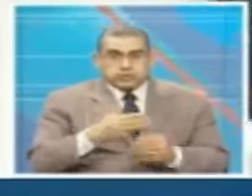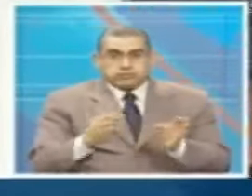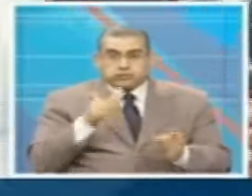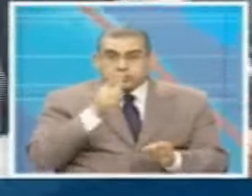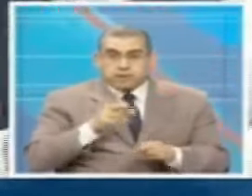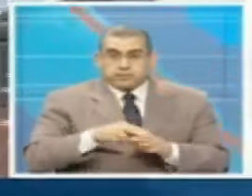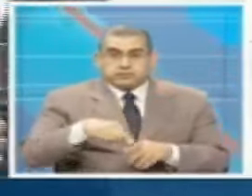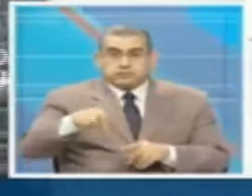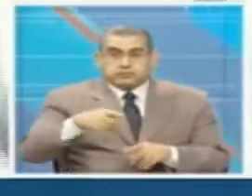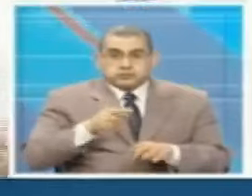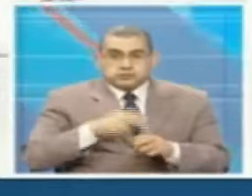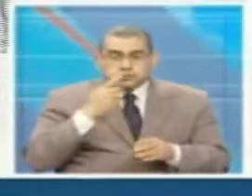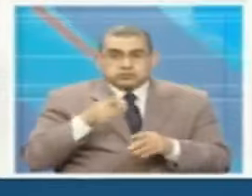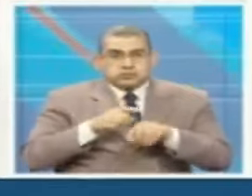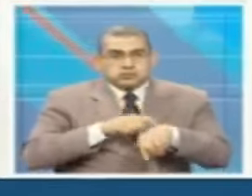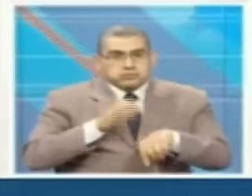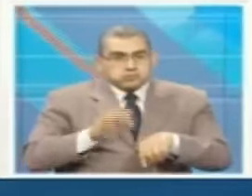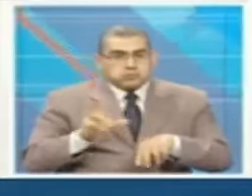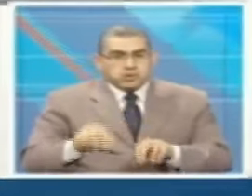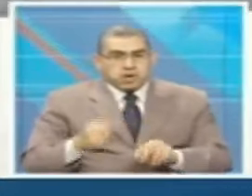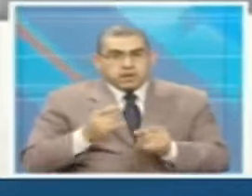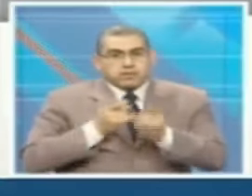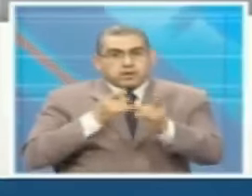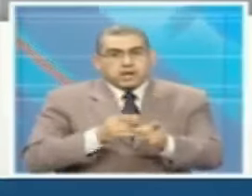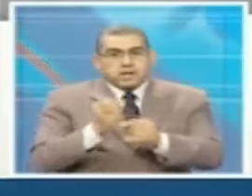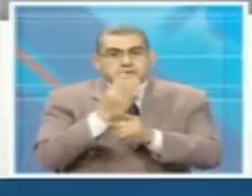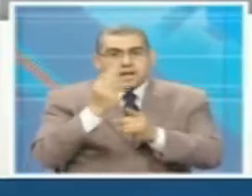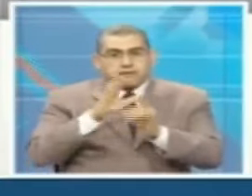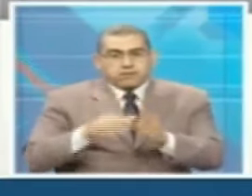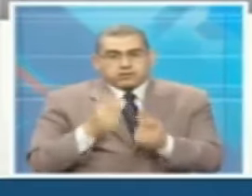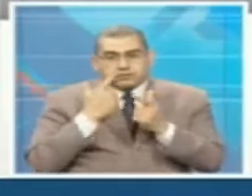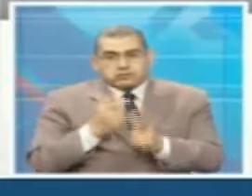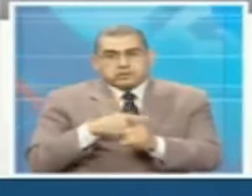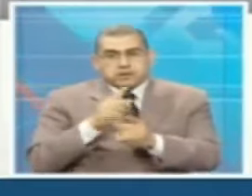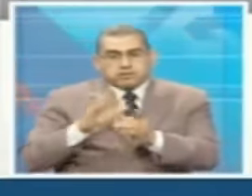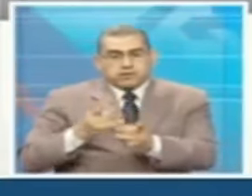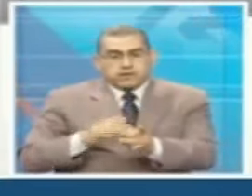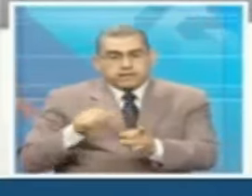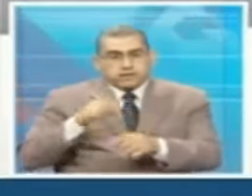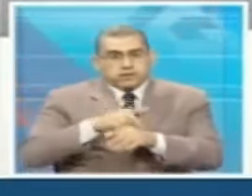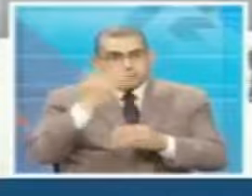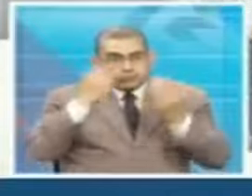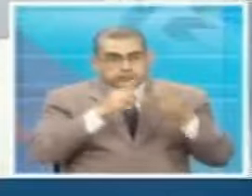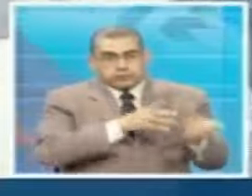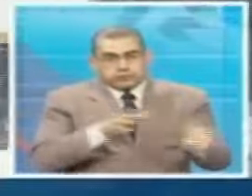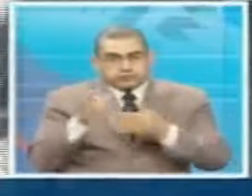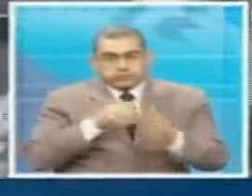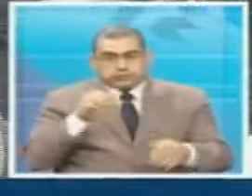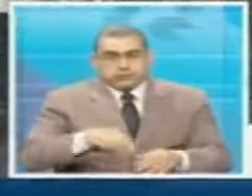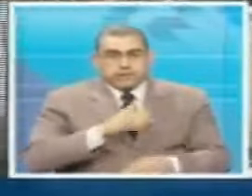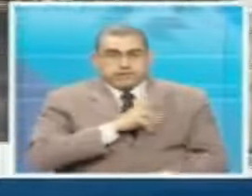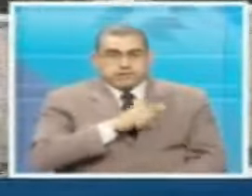ايضا ياتي هذا بالتزامن طبعا مع سيارات الاسعاف التي تستقبل على مدار الساعه عدد من الجرحى والمصابين